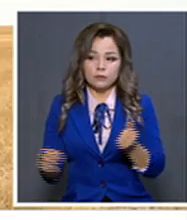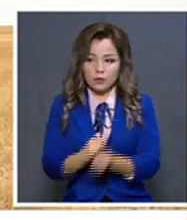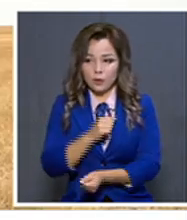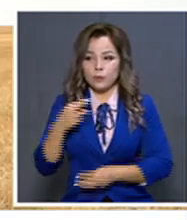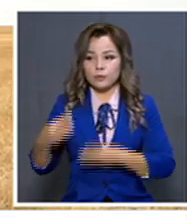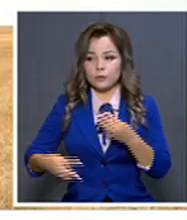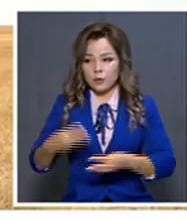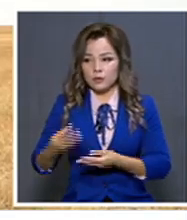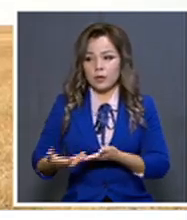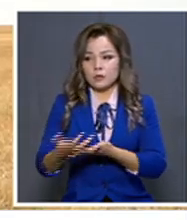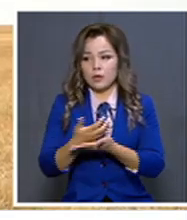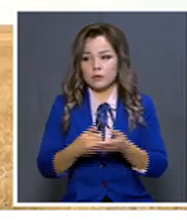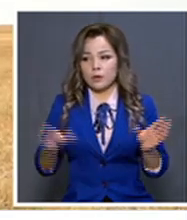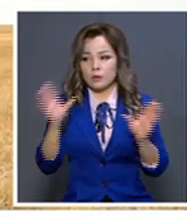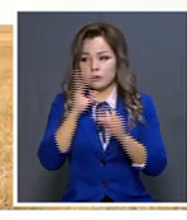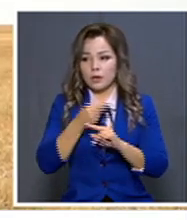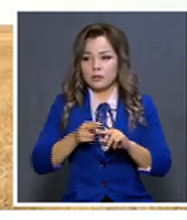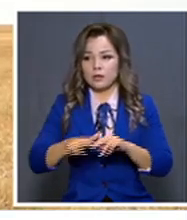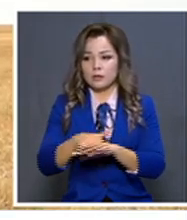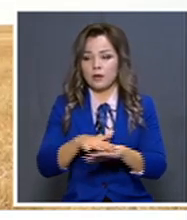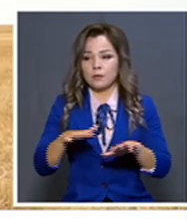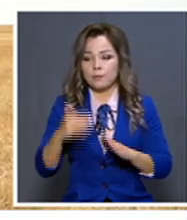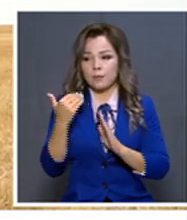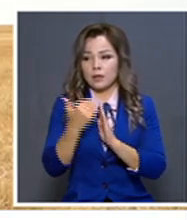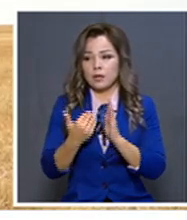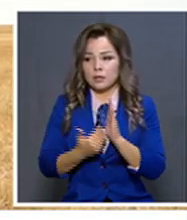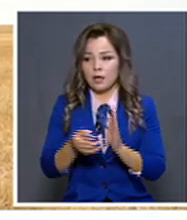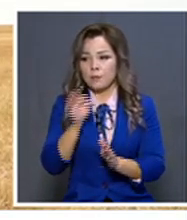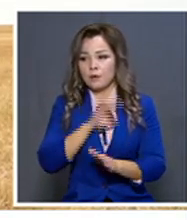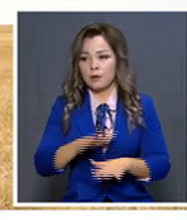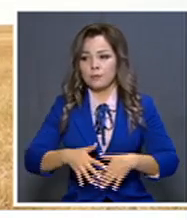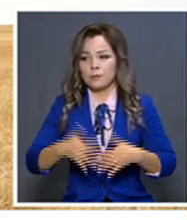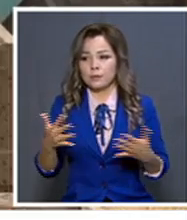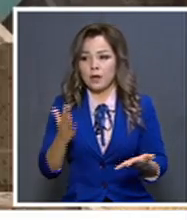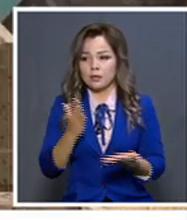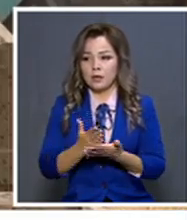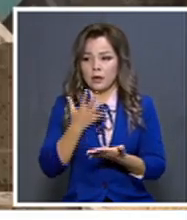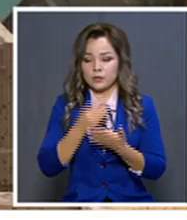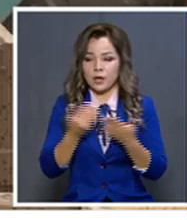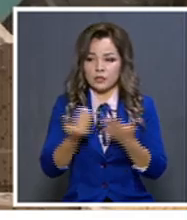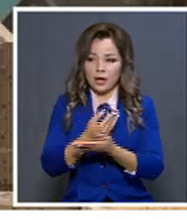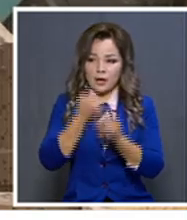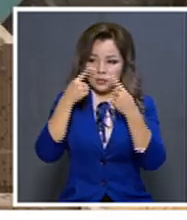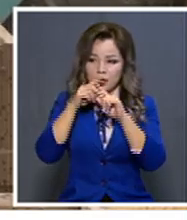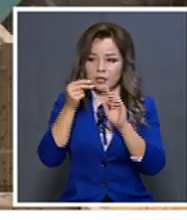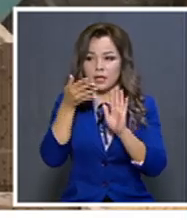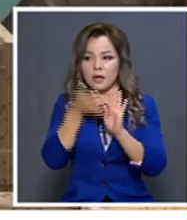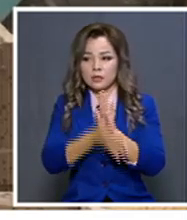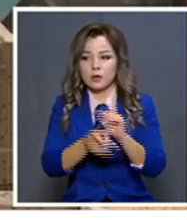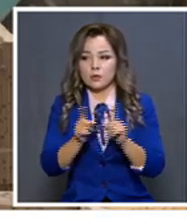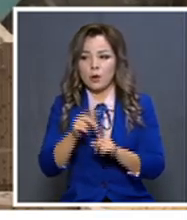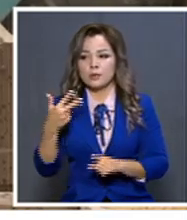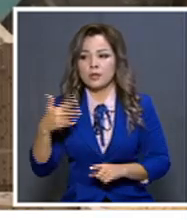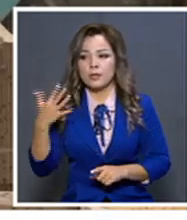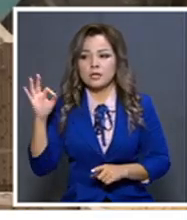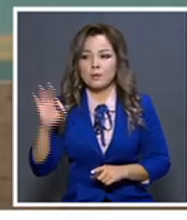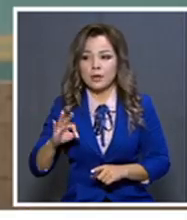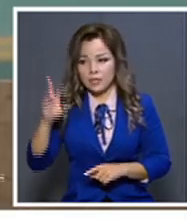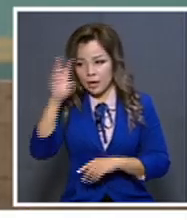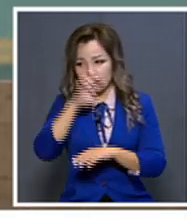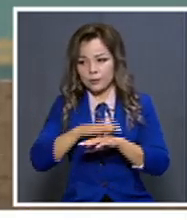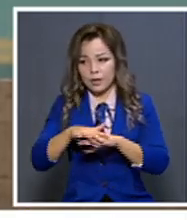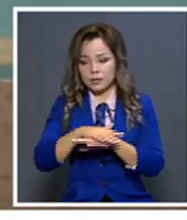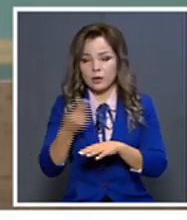аламыз. Диқандар үшін мемлекеттік бағдарламалардың пайдасы зор. Мәселен, жаңа техникаға жұмсалған қаржының 35%-ын